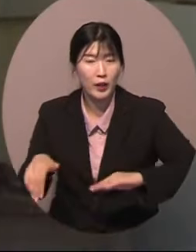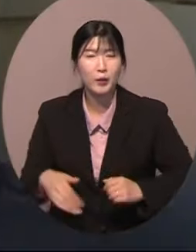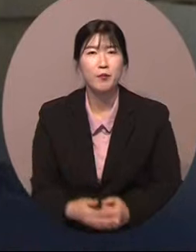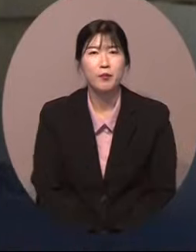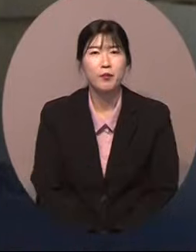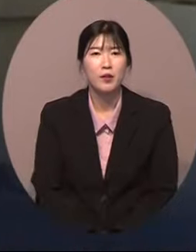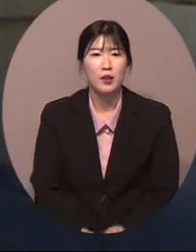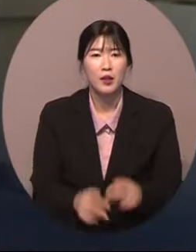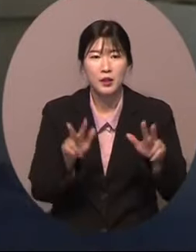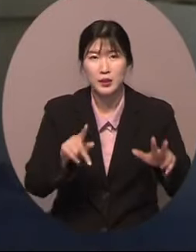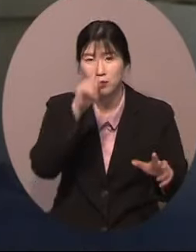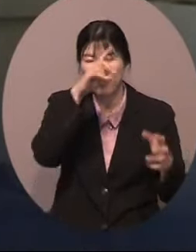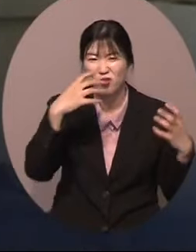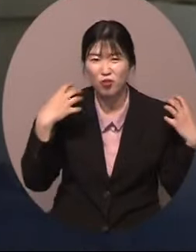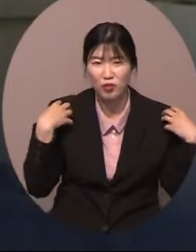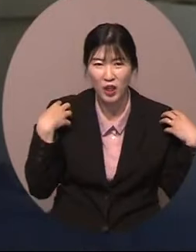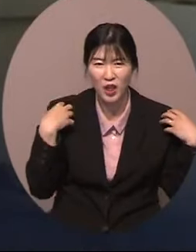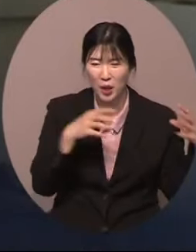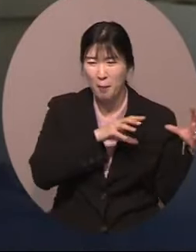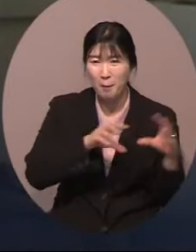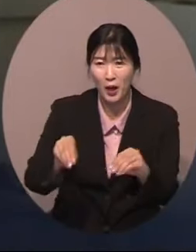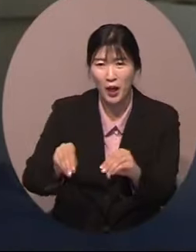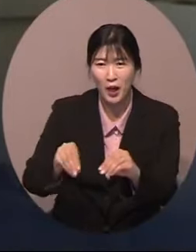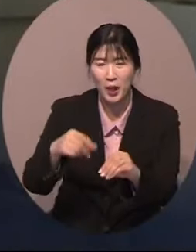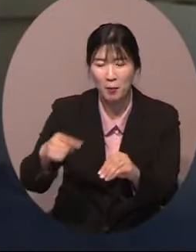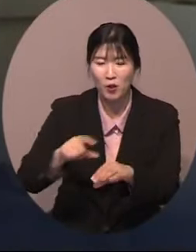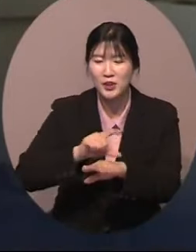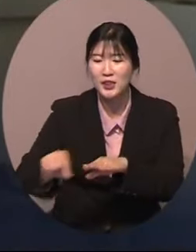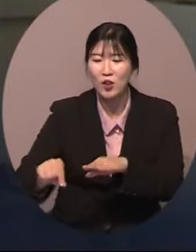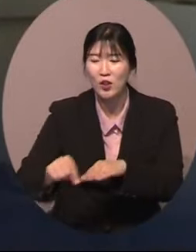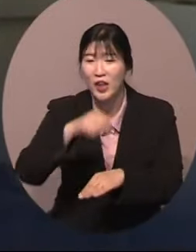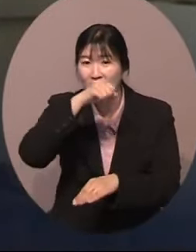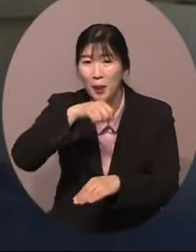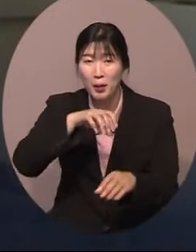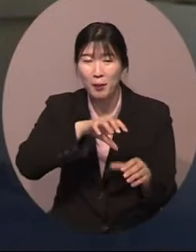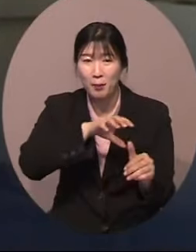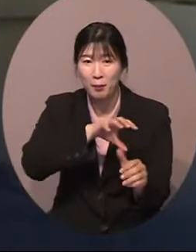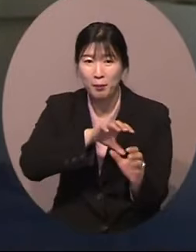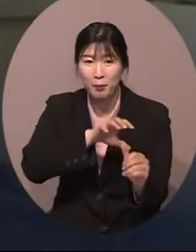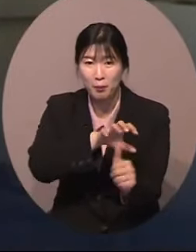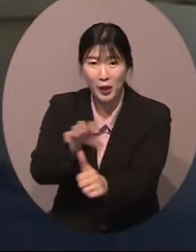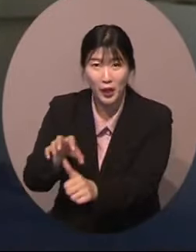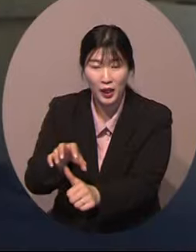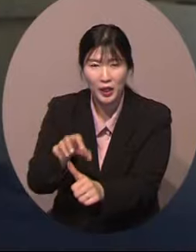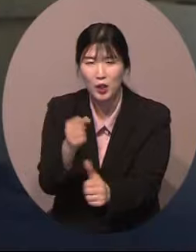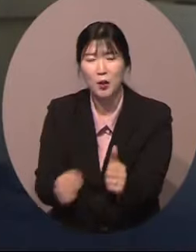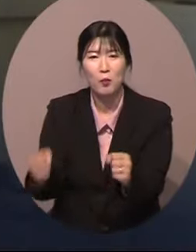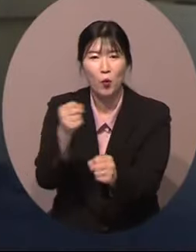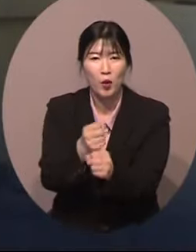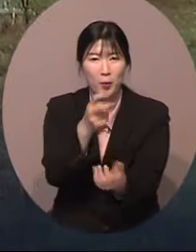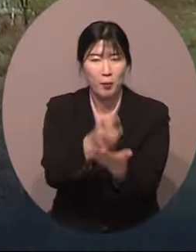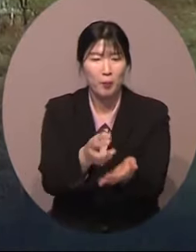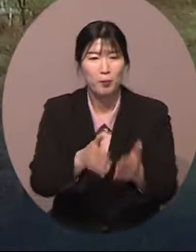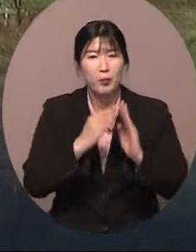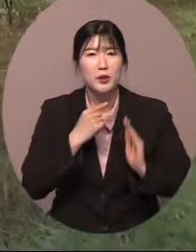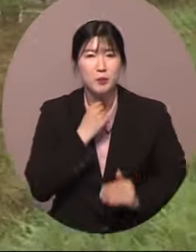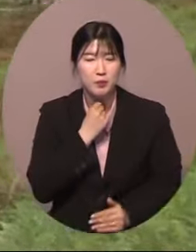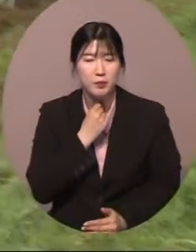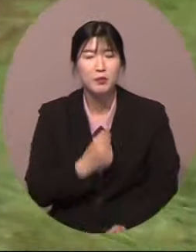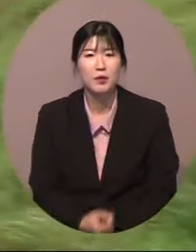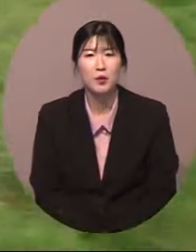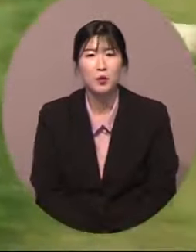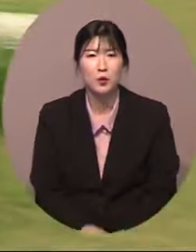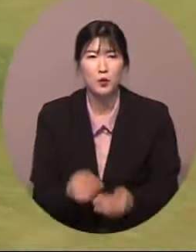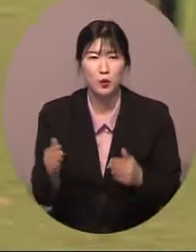정부가 일정 부분을 그 예산을 충당할 수 있도록 하는 법안을 좀 만들어야 될 거 같고요 또